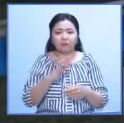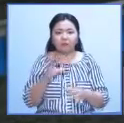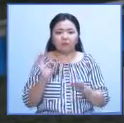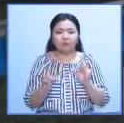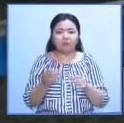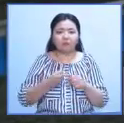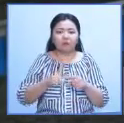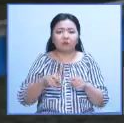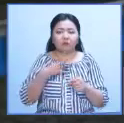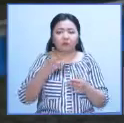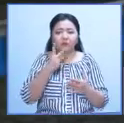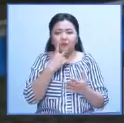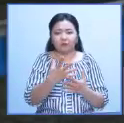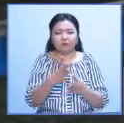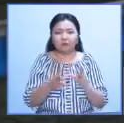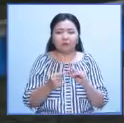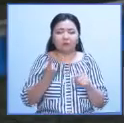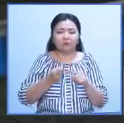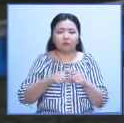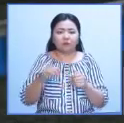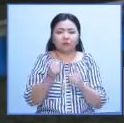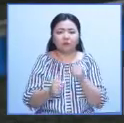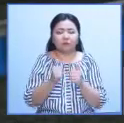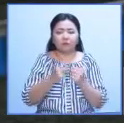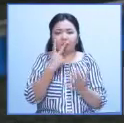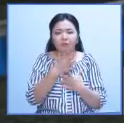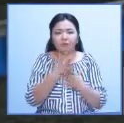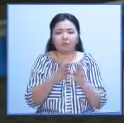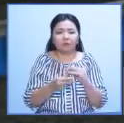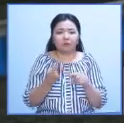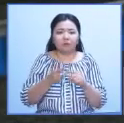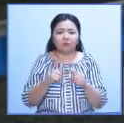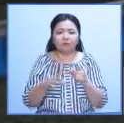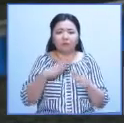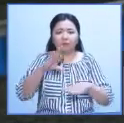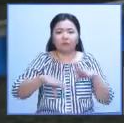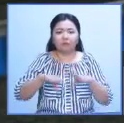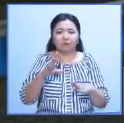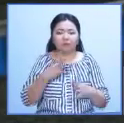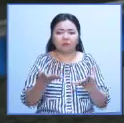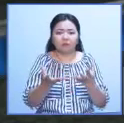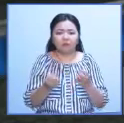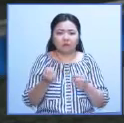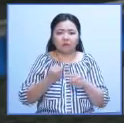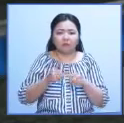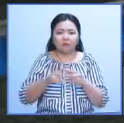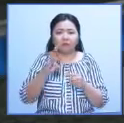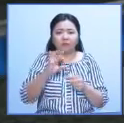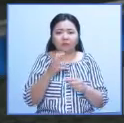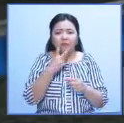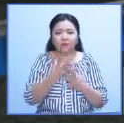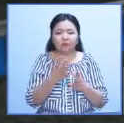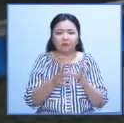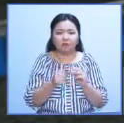жауын құртын жіберіп, оларды табиғи жолмен қоректендіріп, барып түзген өніміне қол жеткіземіз. Сырт көзге қарапайым жауын құрты болып